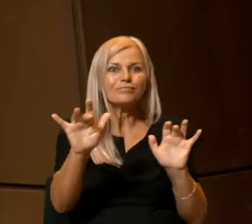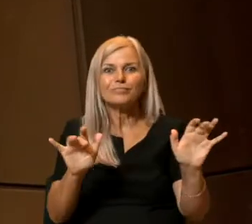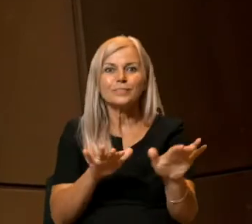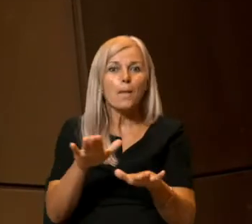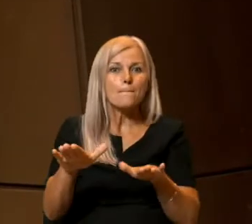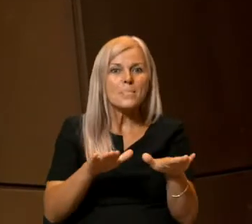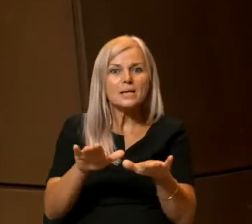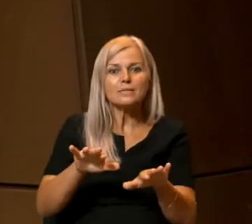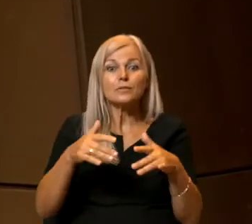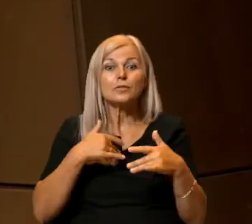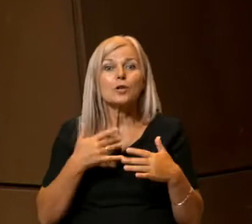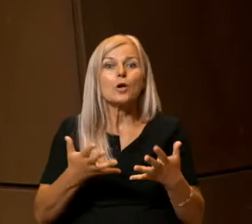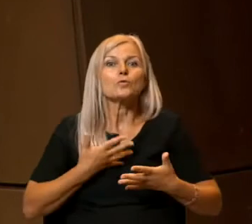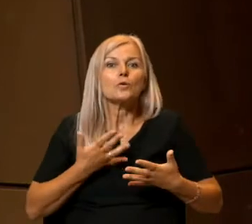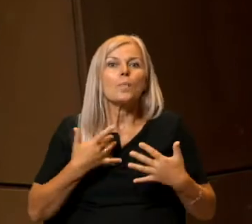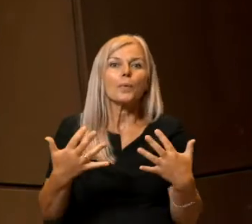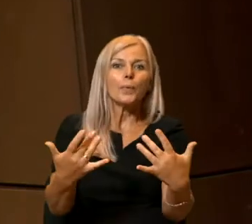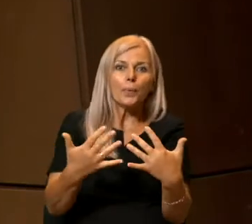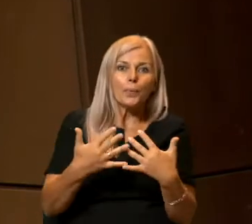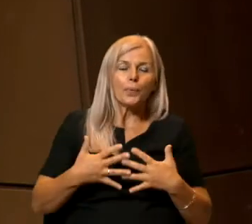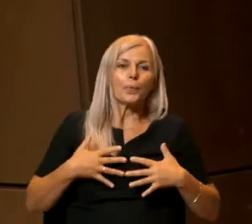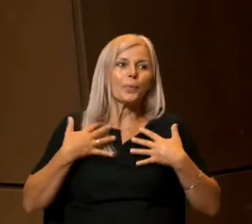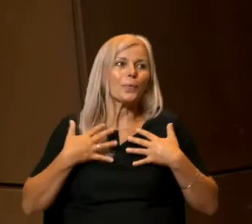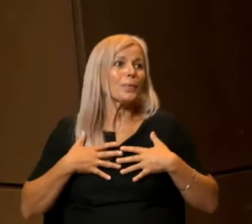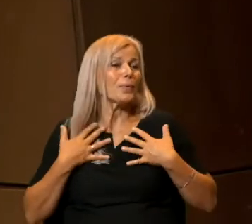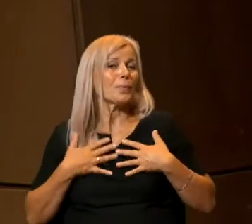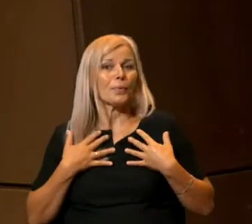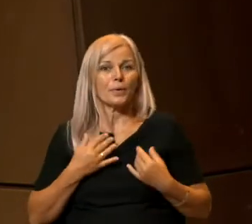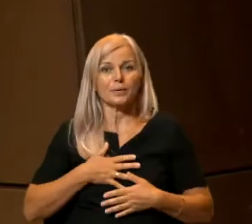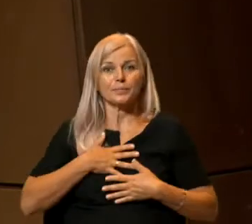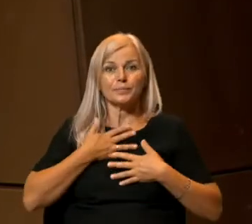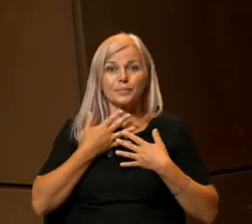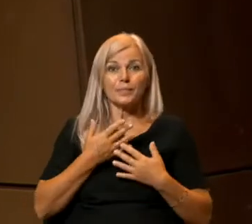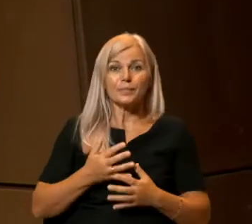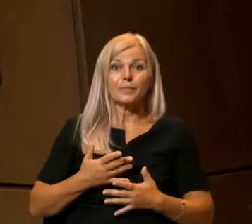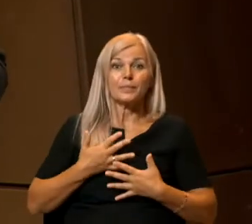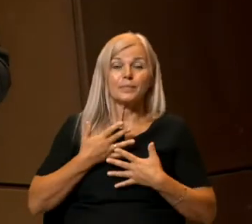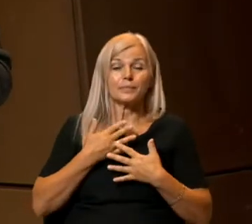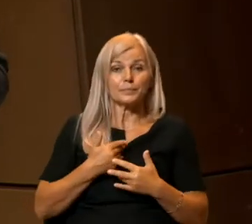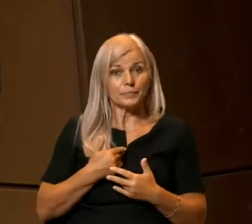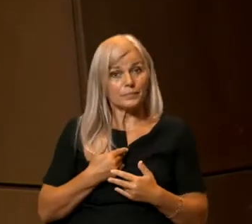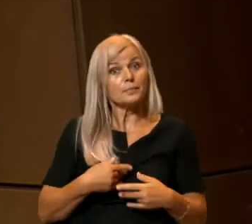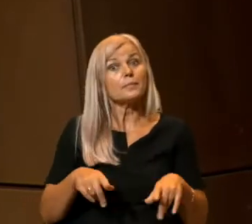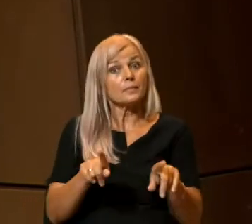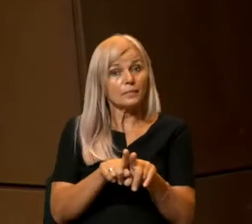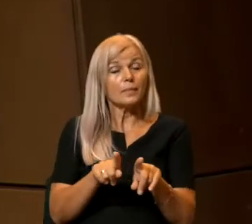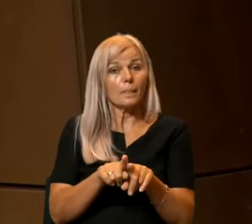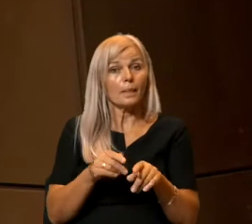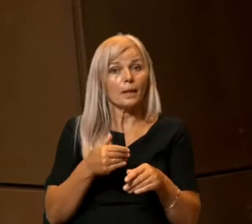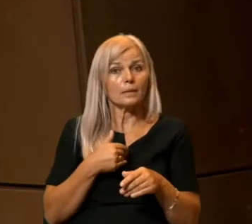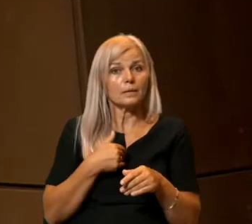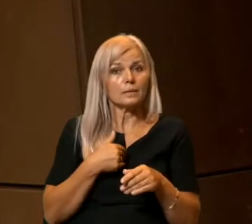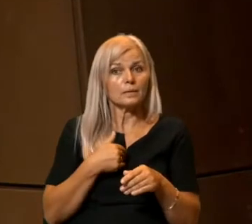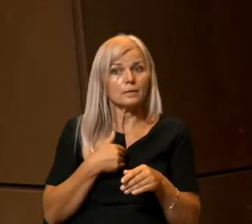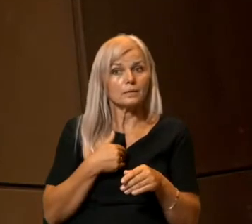gdzie czujemy się dotknięci, poruszeni. I również nie pozostajemy w